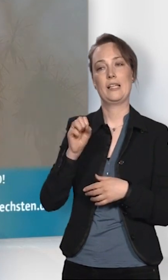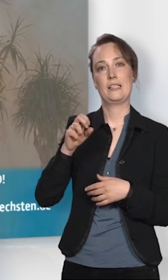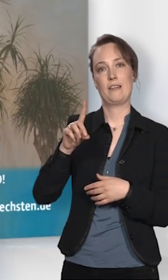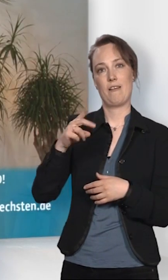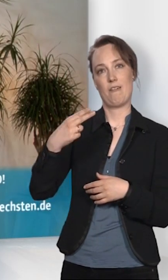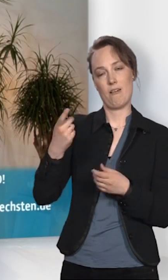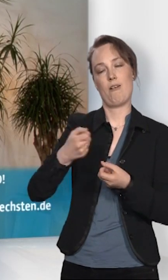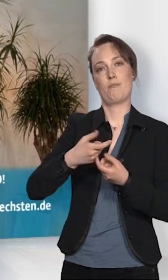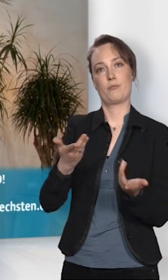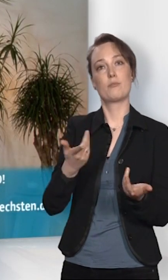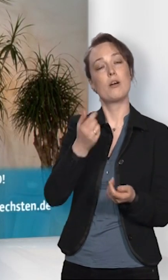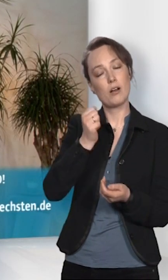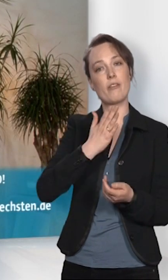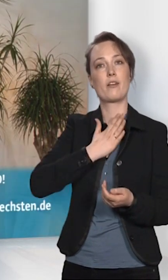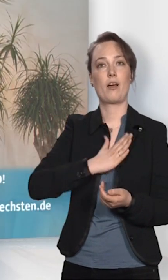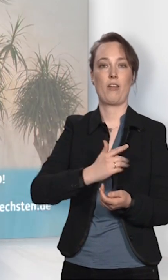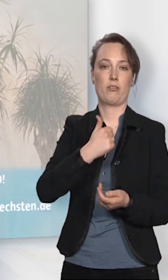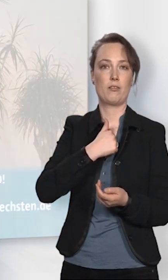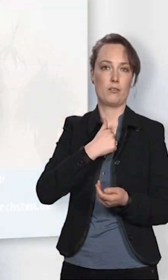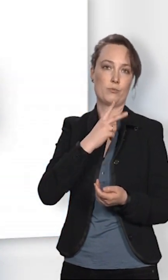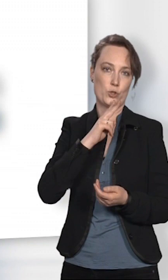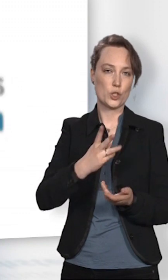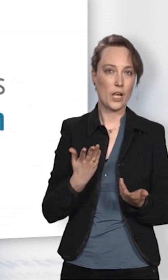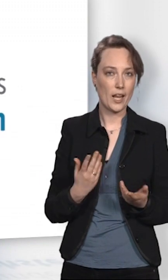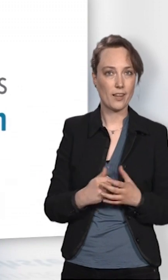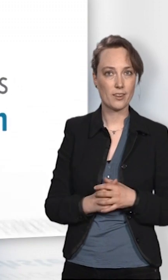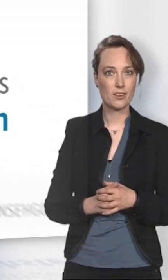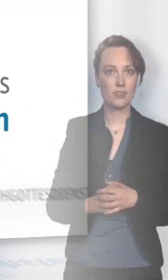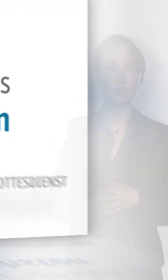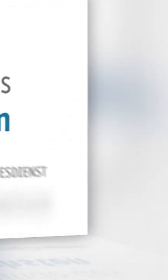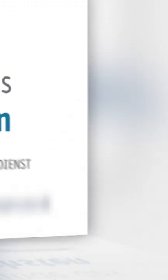Gerne dürfen Sie diese bei uns bestellen.